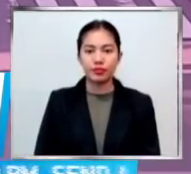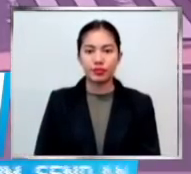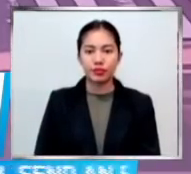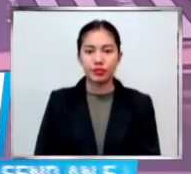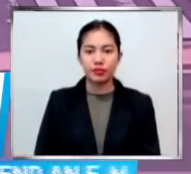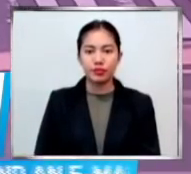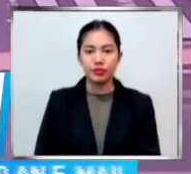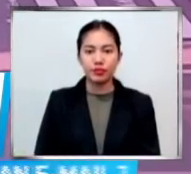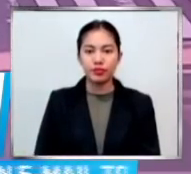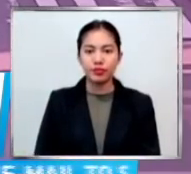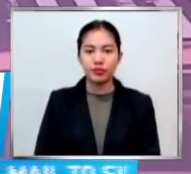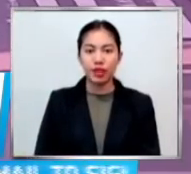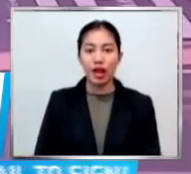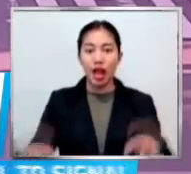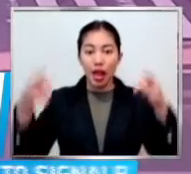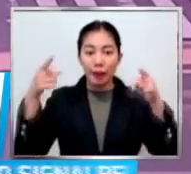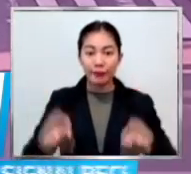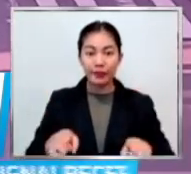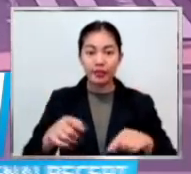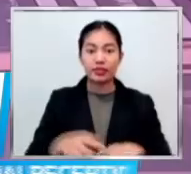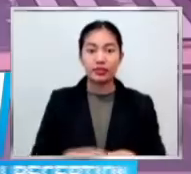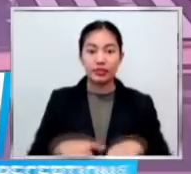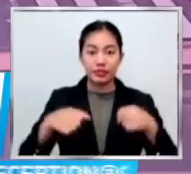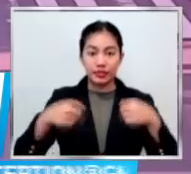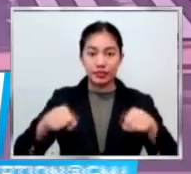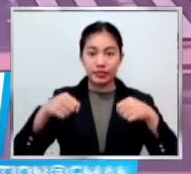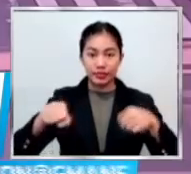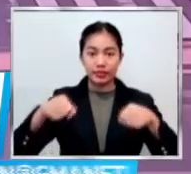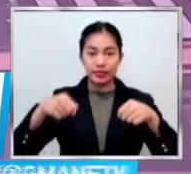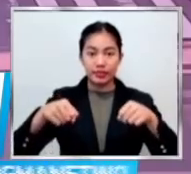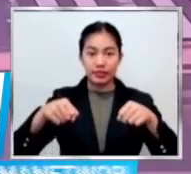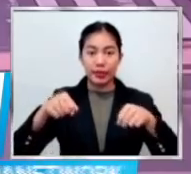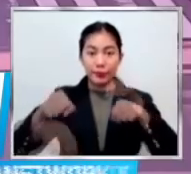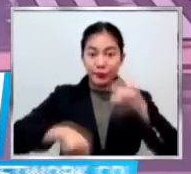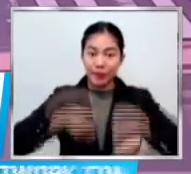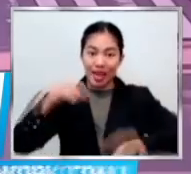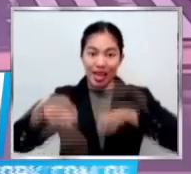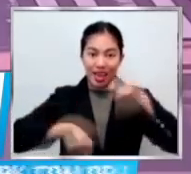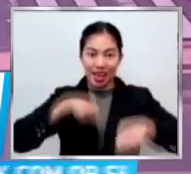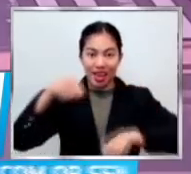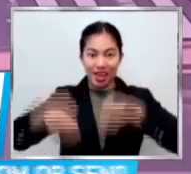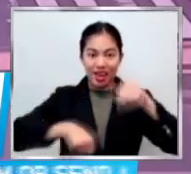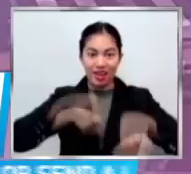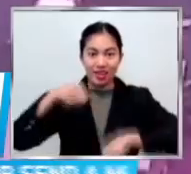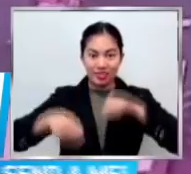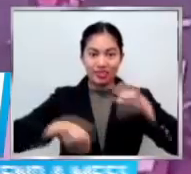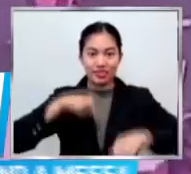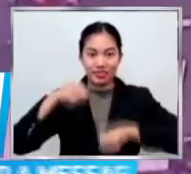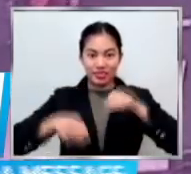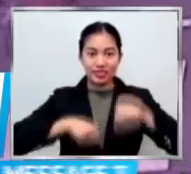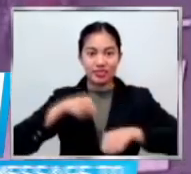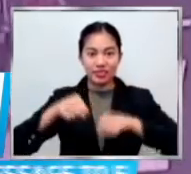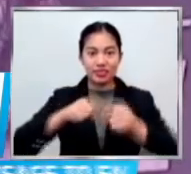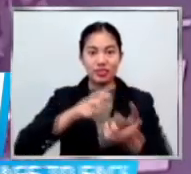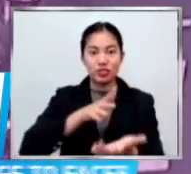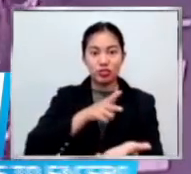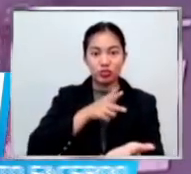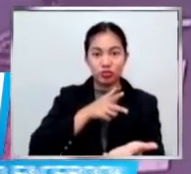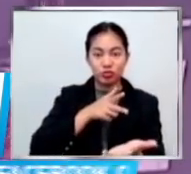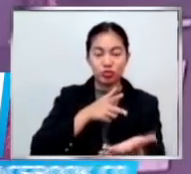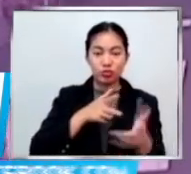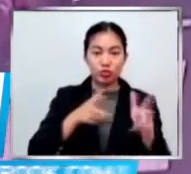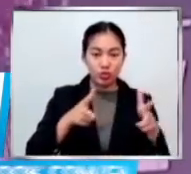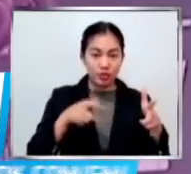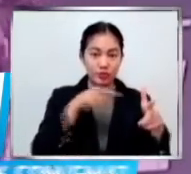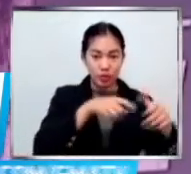Bumagsak sa kalsada ang isang siklista nang masagi ng motorcycle rider sa Aguinaldo Highway sa Dasmariñas, Cavite. Padiretso sana ang